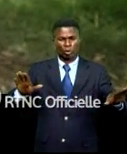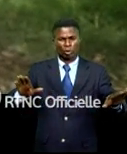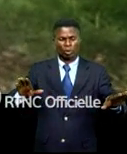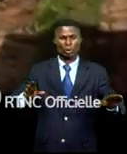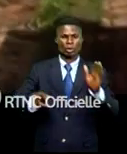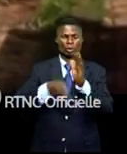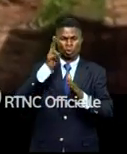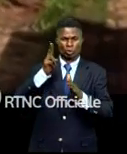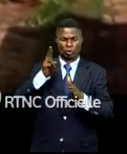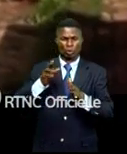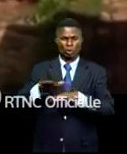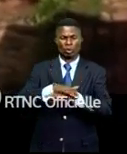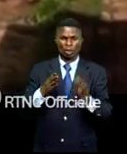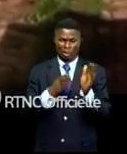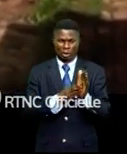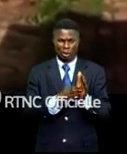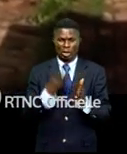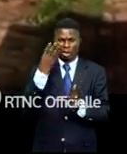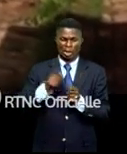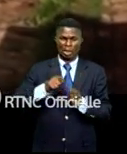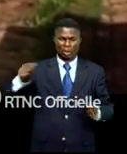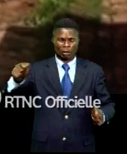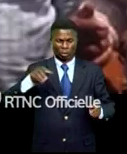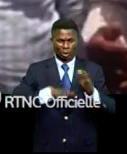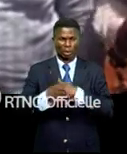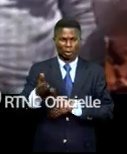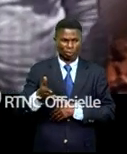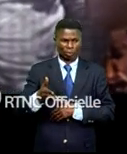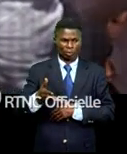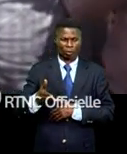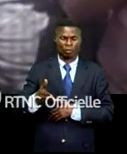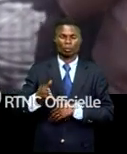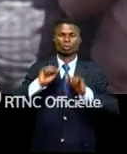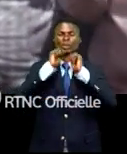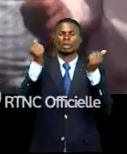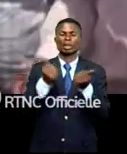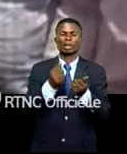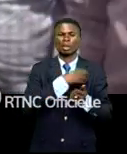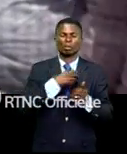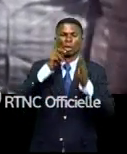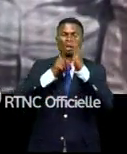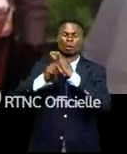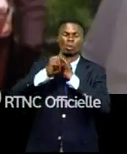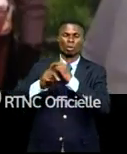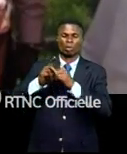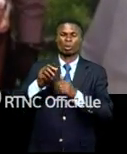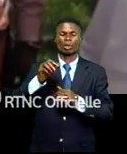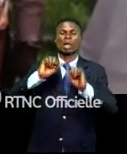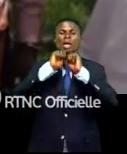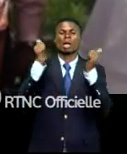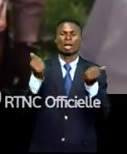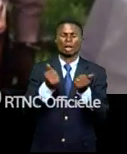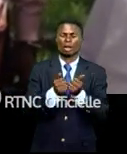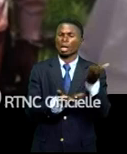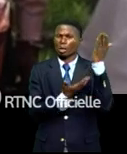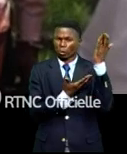de 12 sur 9, plus 4 mètres d'entrée. Notez que l'association Femmes et Promotion AFEPRO est une association